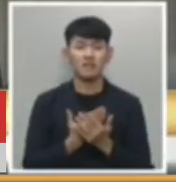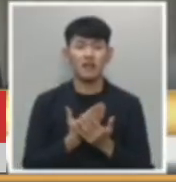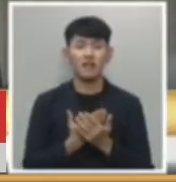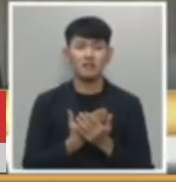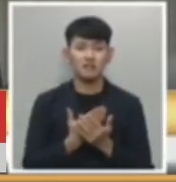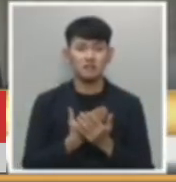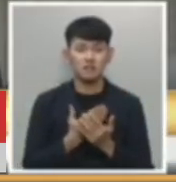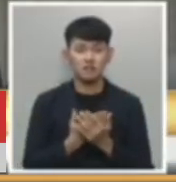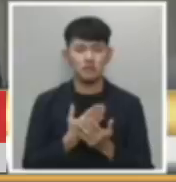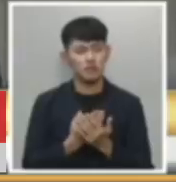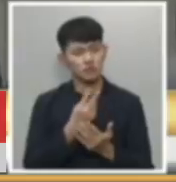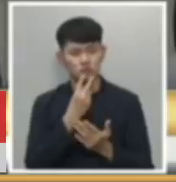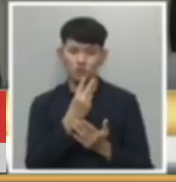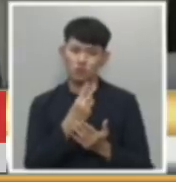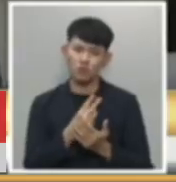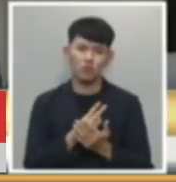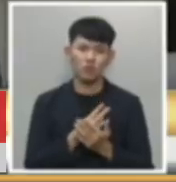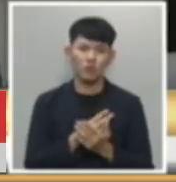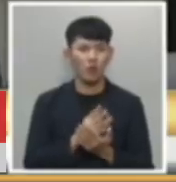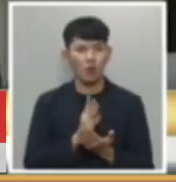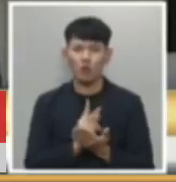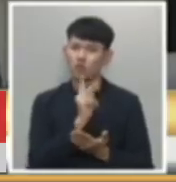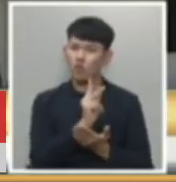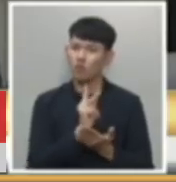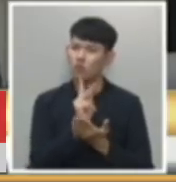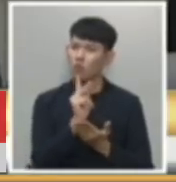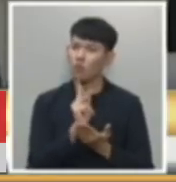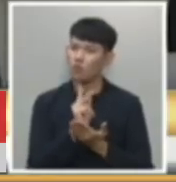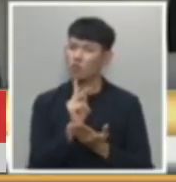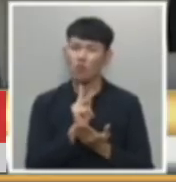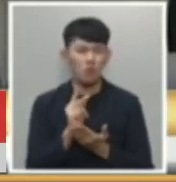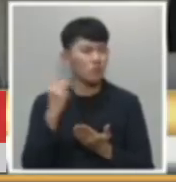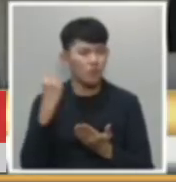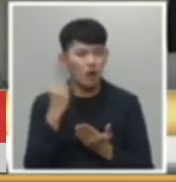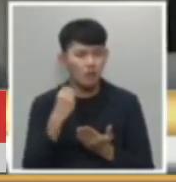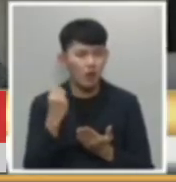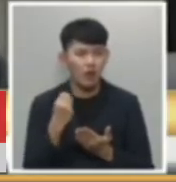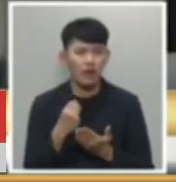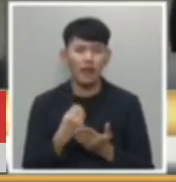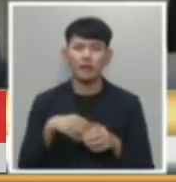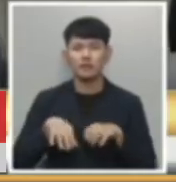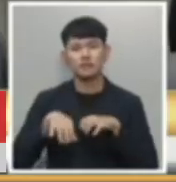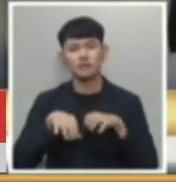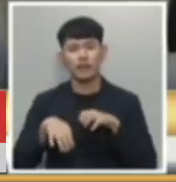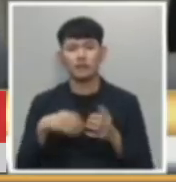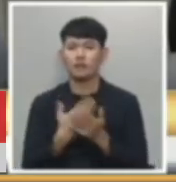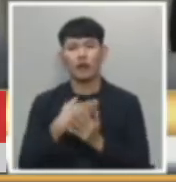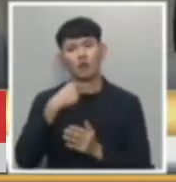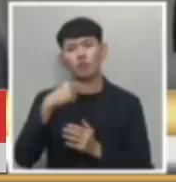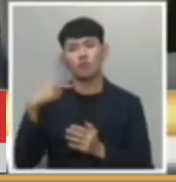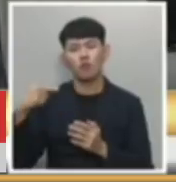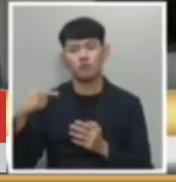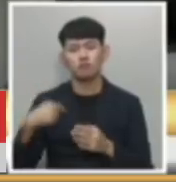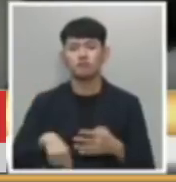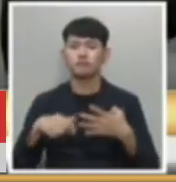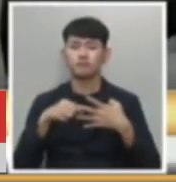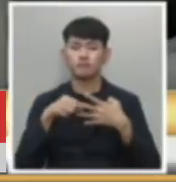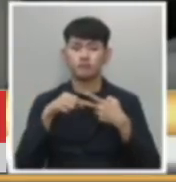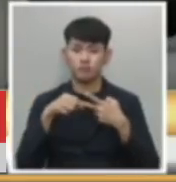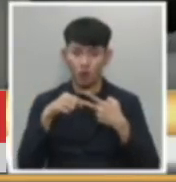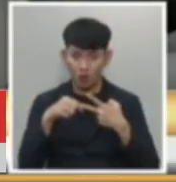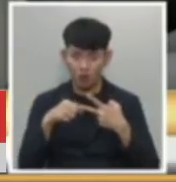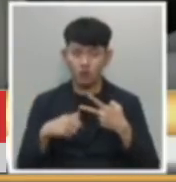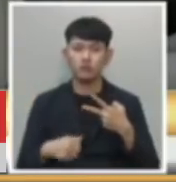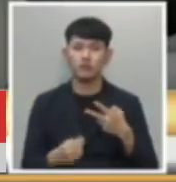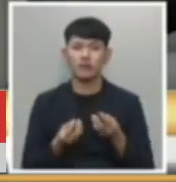ครับกู้เงินแหลกลานจัดงบประมาณแบบขาดดุล2นะครับไม่มีร